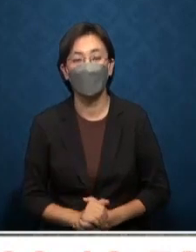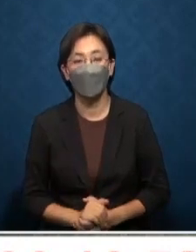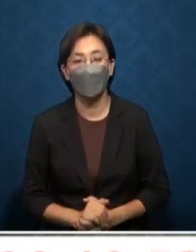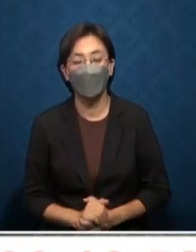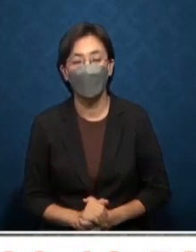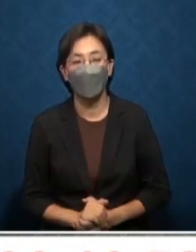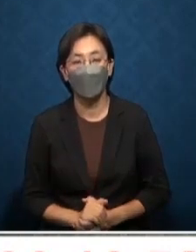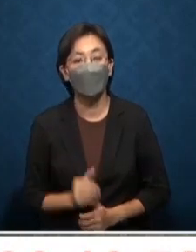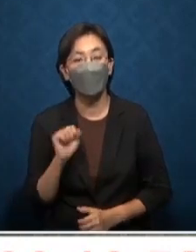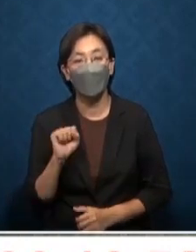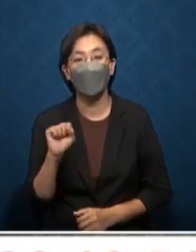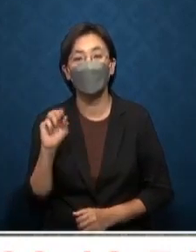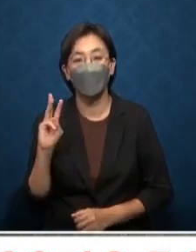า